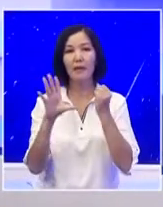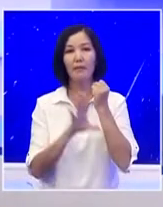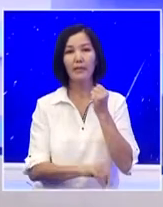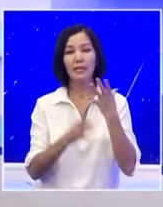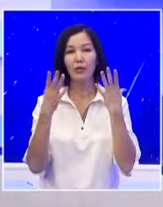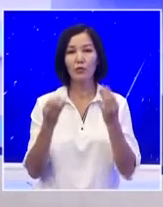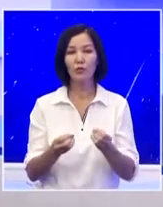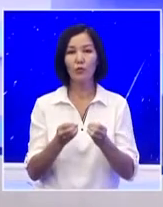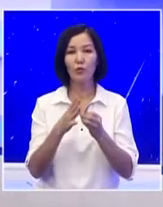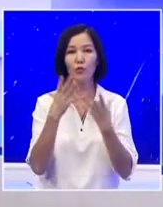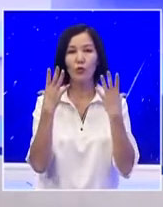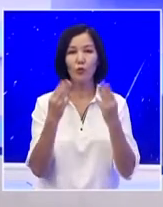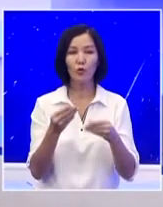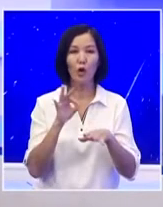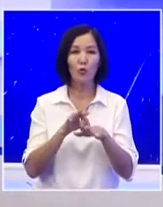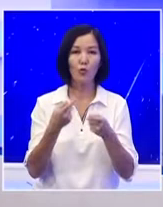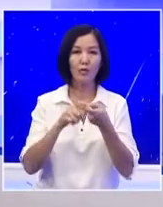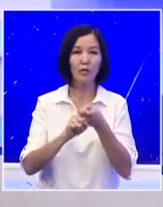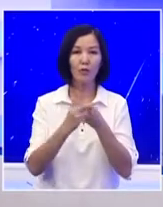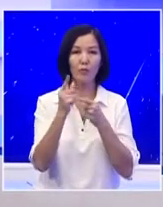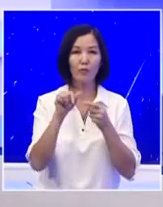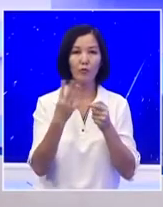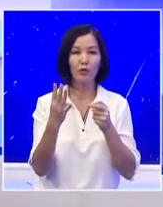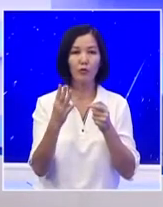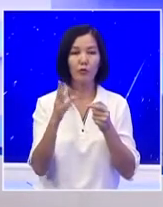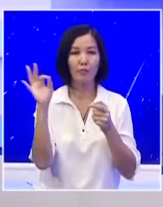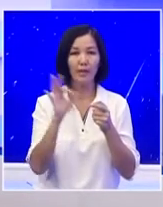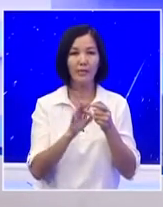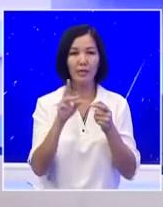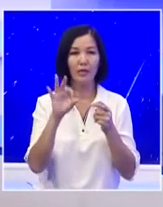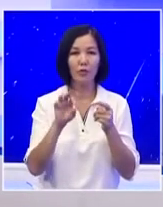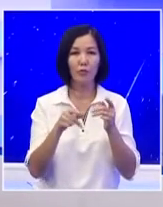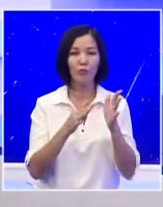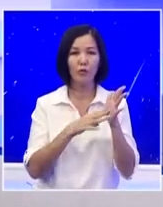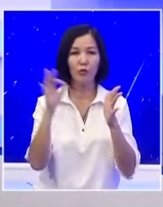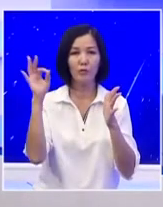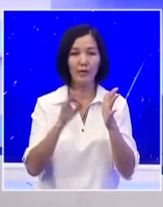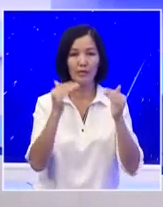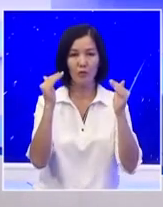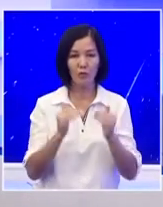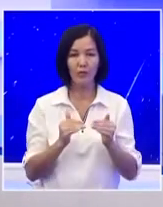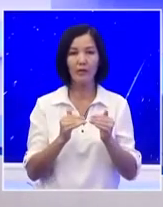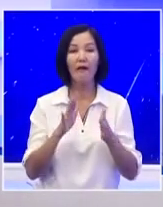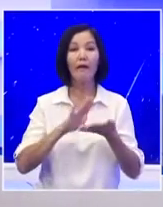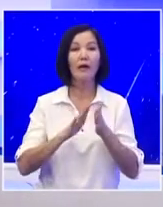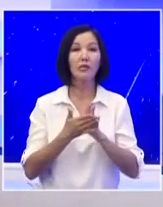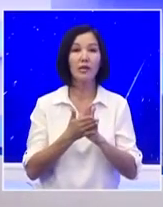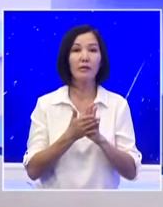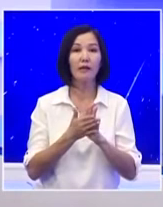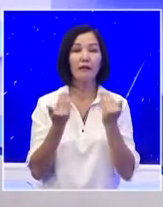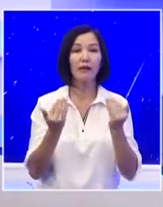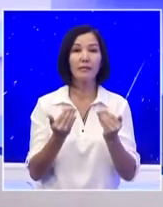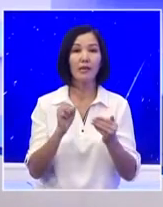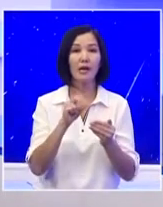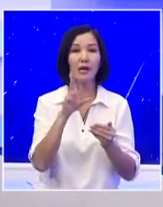Соңғы 14 күнде өңірде індеттің таралу қарқыны 1,4%-дан 0,9%-ға дейін қысқарды. Эпидемиологиялық ахуал